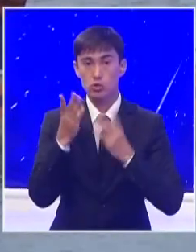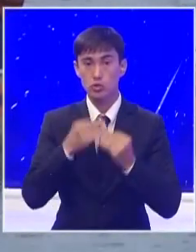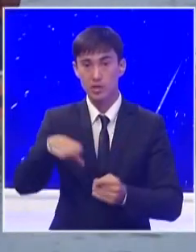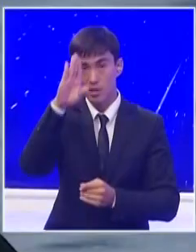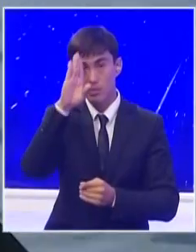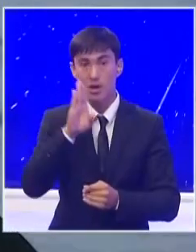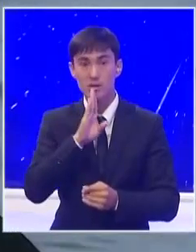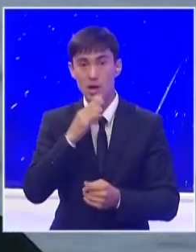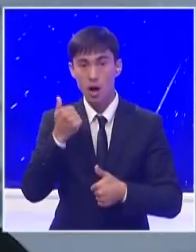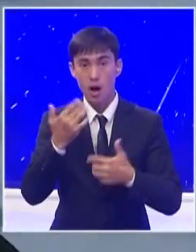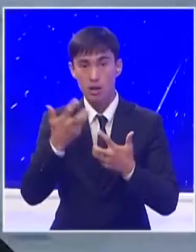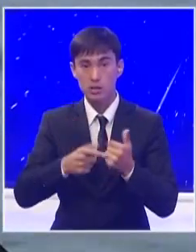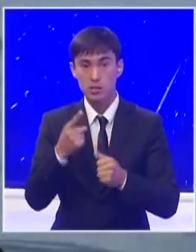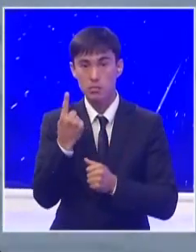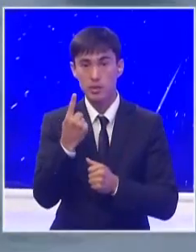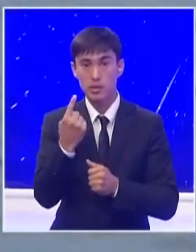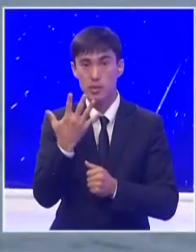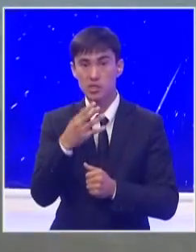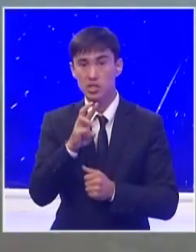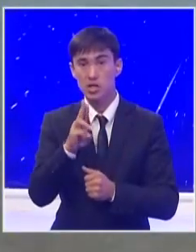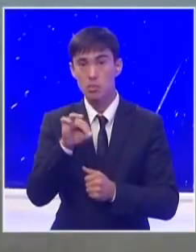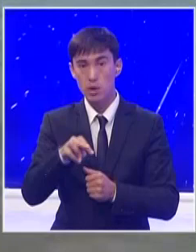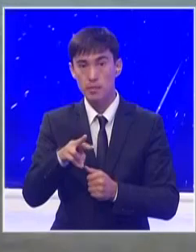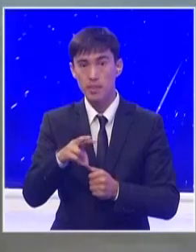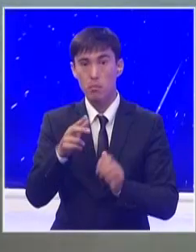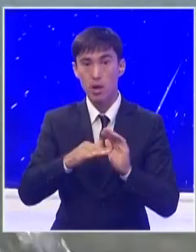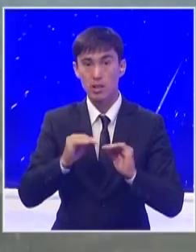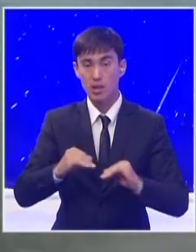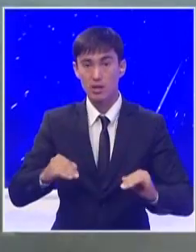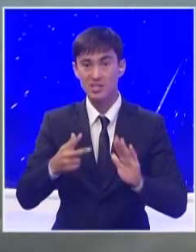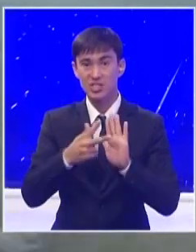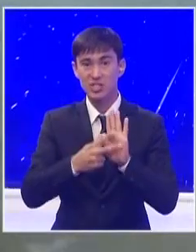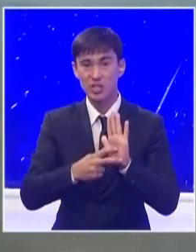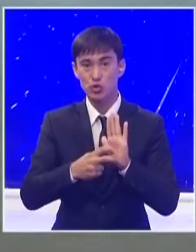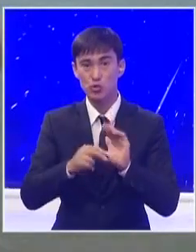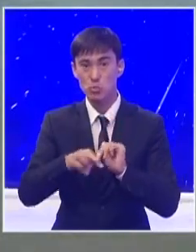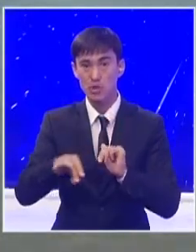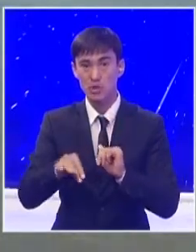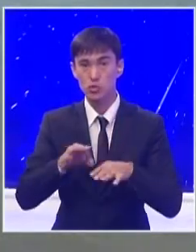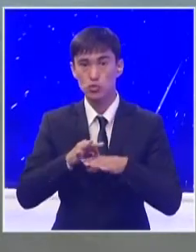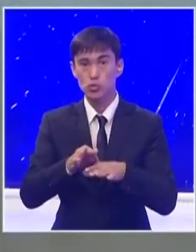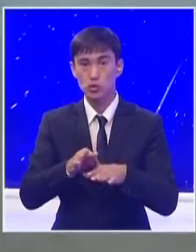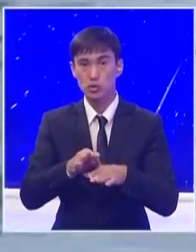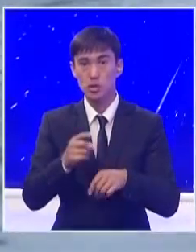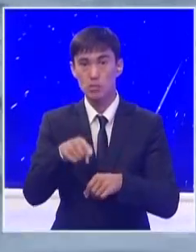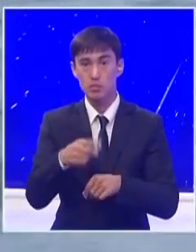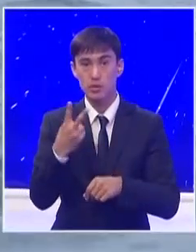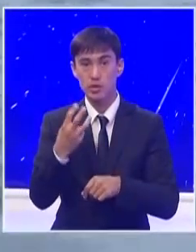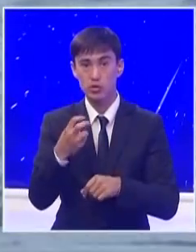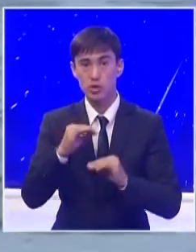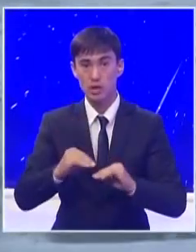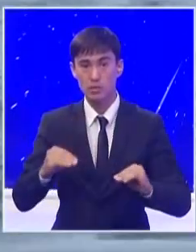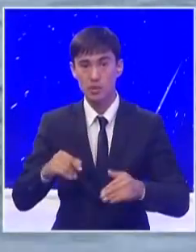әйелдер арасында 1,5 шақырымға және балалар арасында 800 метрге жүзу өтті. Жалпы жарысқа 1200-ге жуық адам